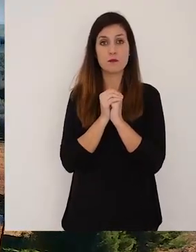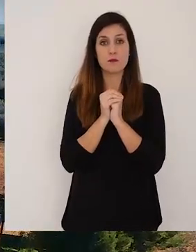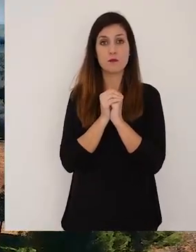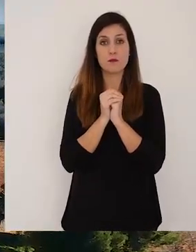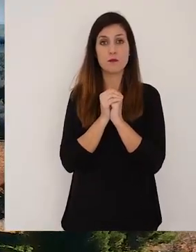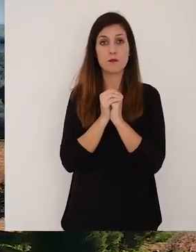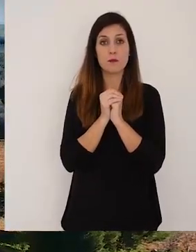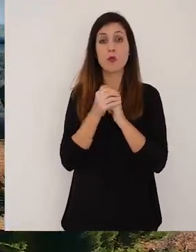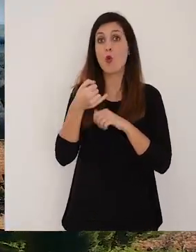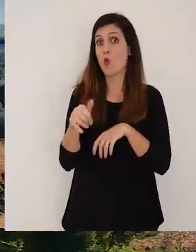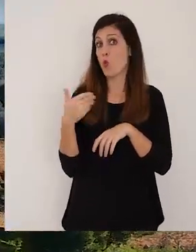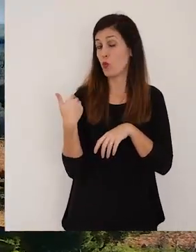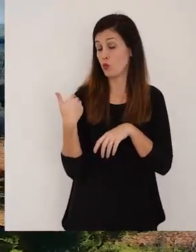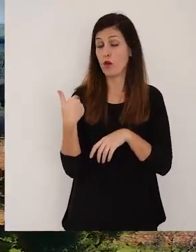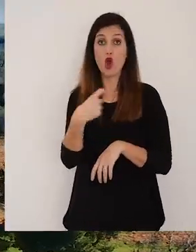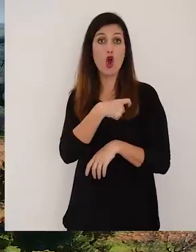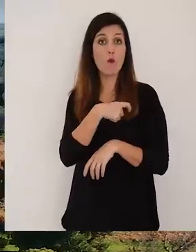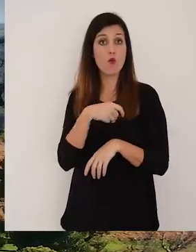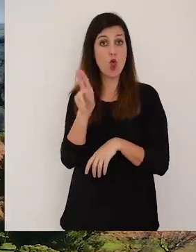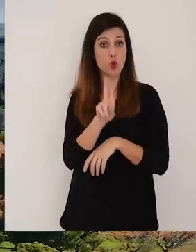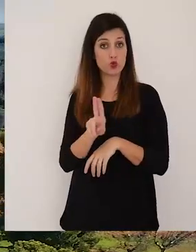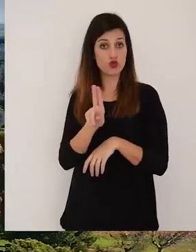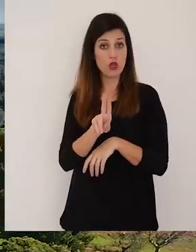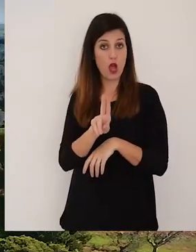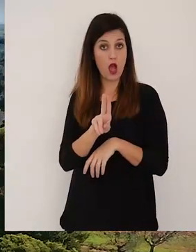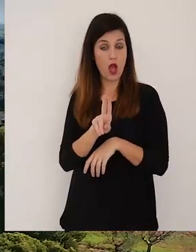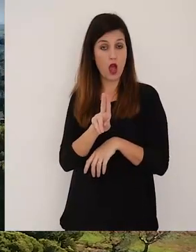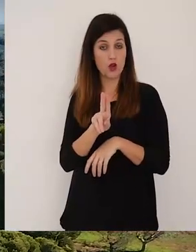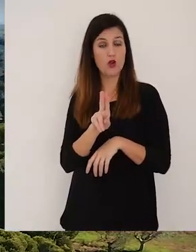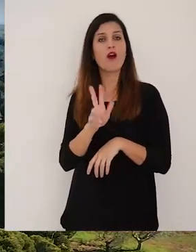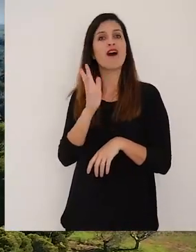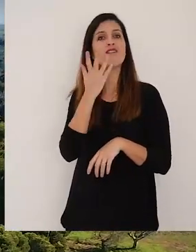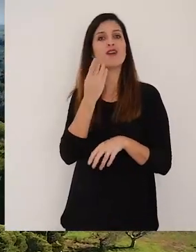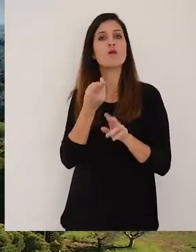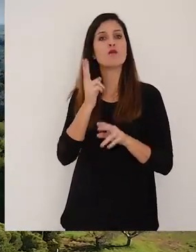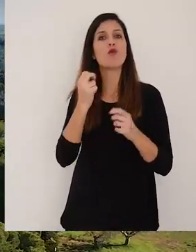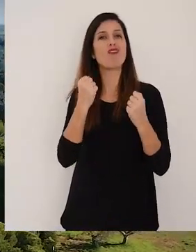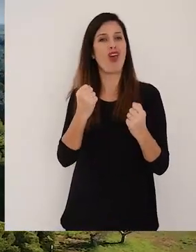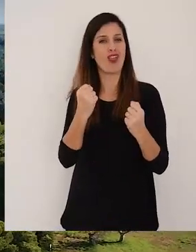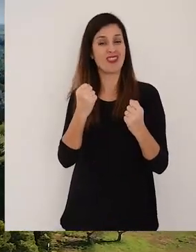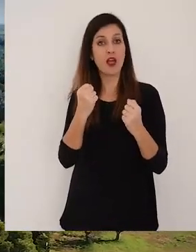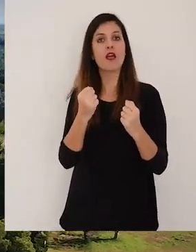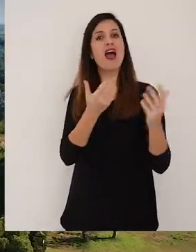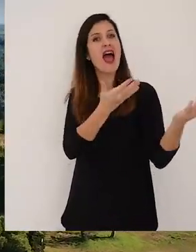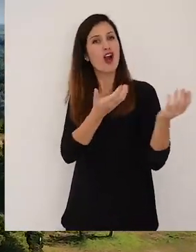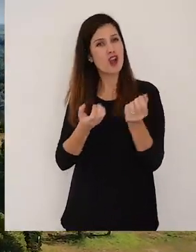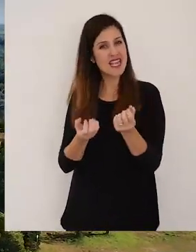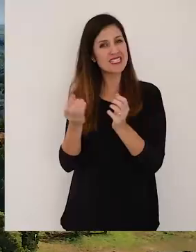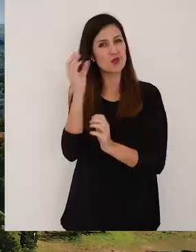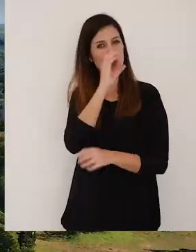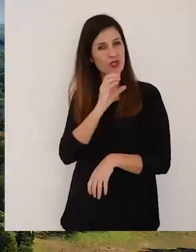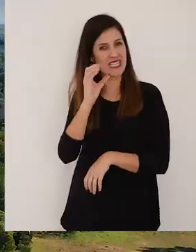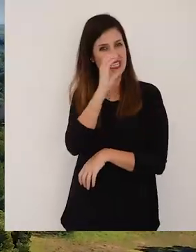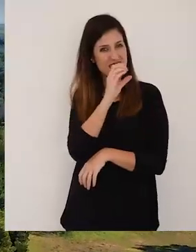Negli ultimi anni l'amministrazione comunale di Uggiano si è impegnata a potenziare i servizi di accoglienza e fruizione dell'intera area